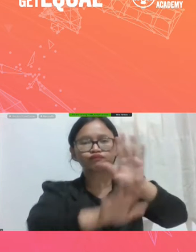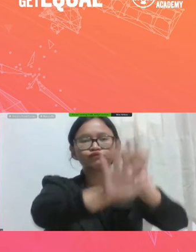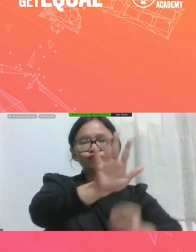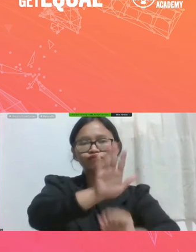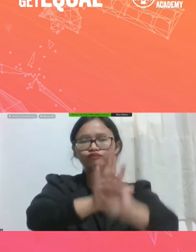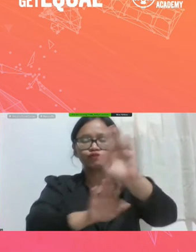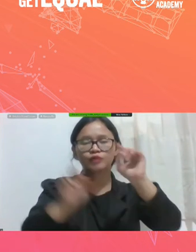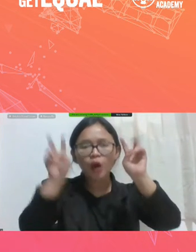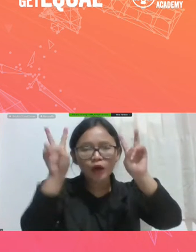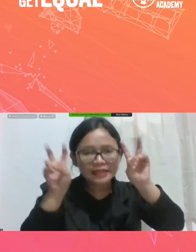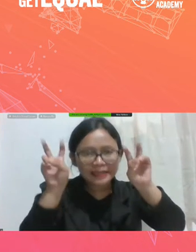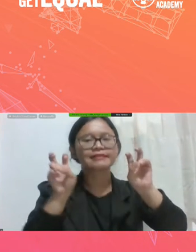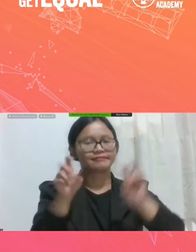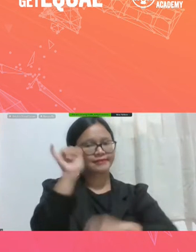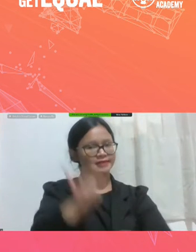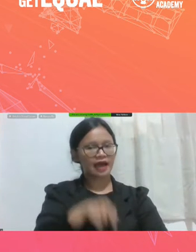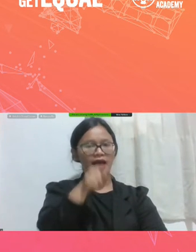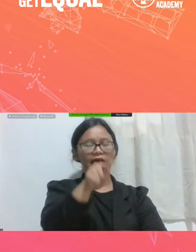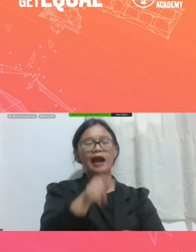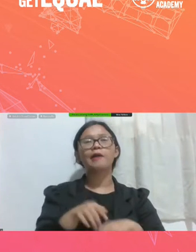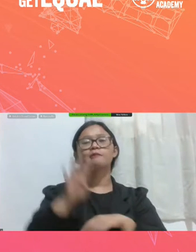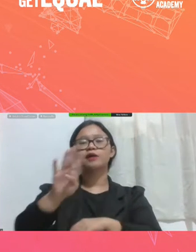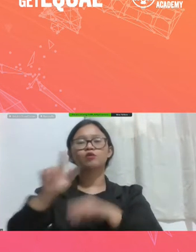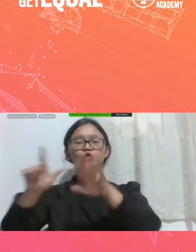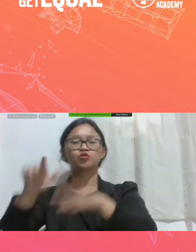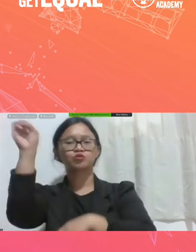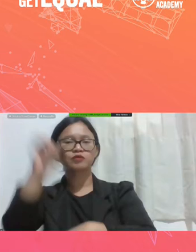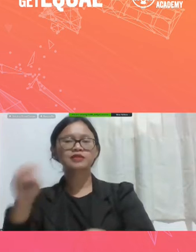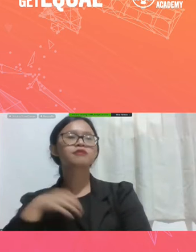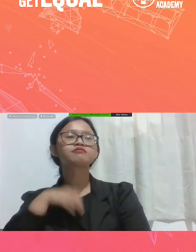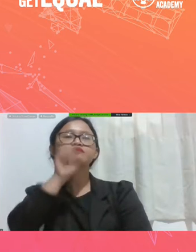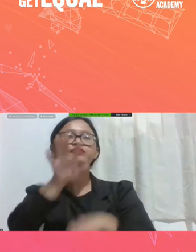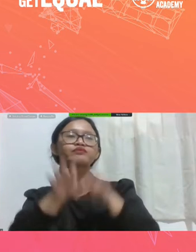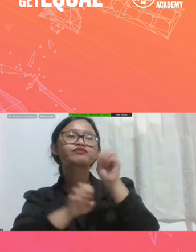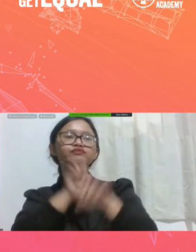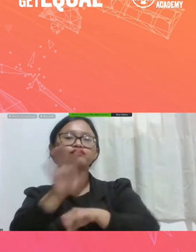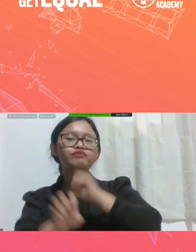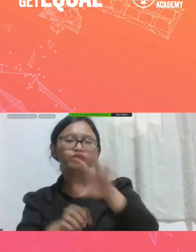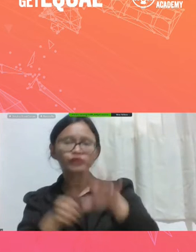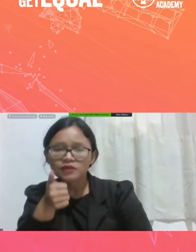posting, bukan hanya membaca. Dan 47% berinteraksi, komentar. Bisa di next lagi.